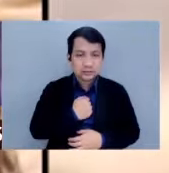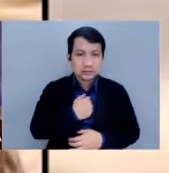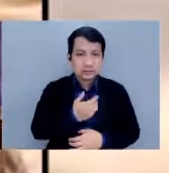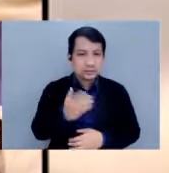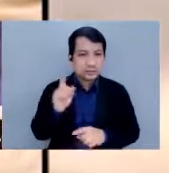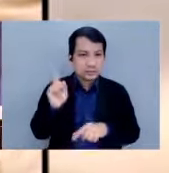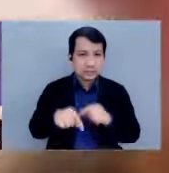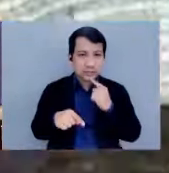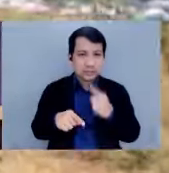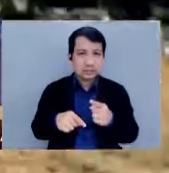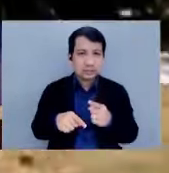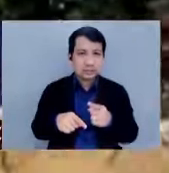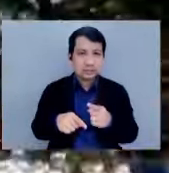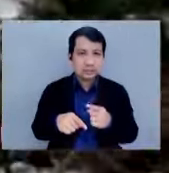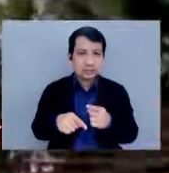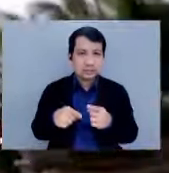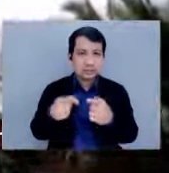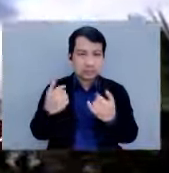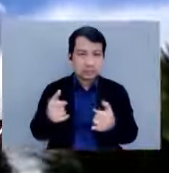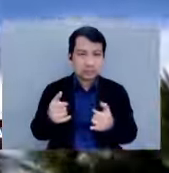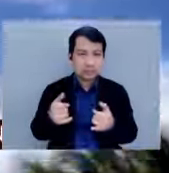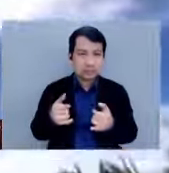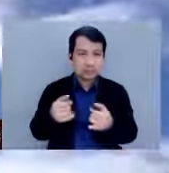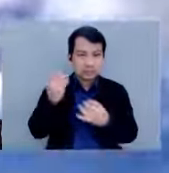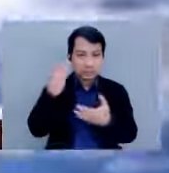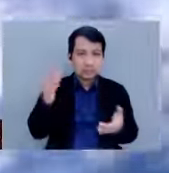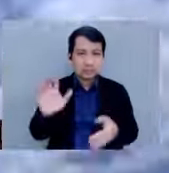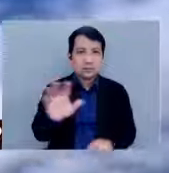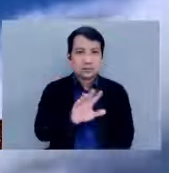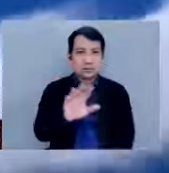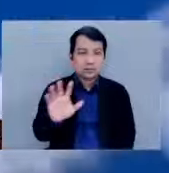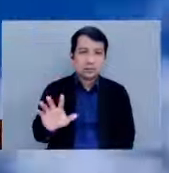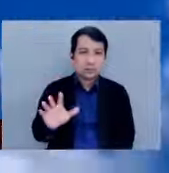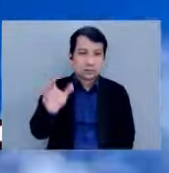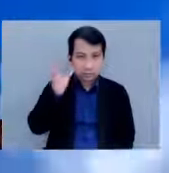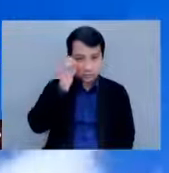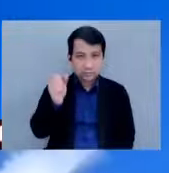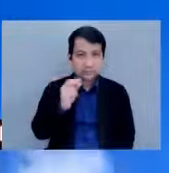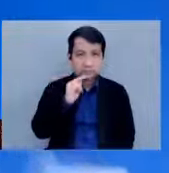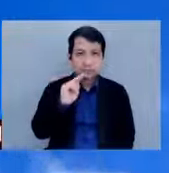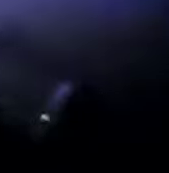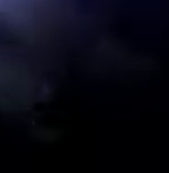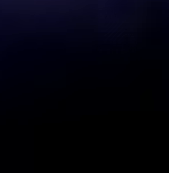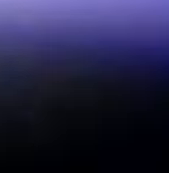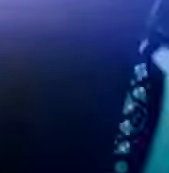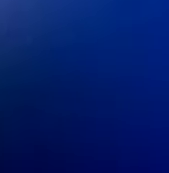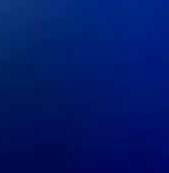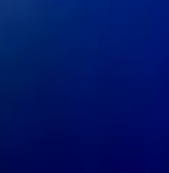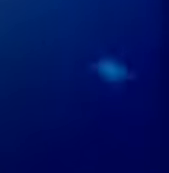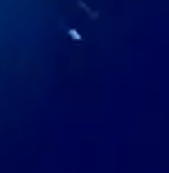yun na pagluaran ng pera. Nagbabalita mula sa Frontline, Camille Samonte, News 5.